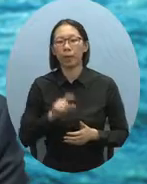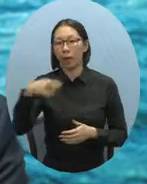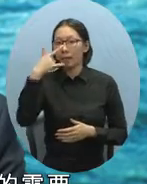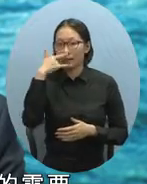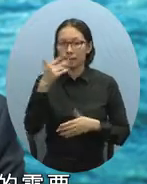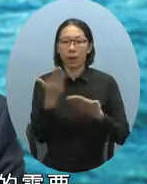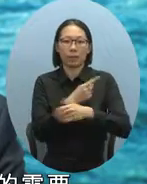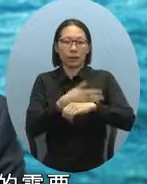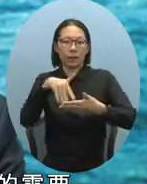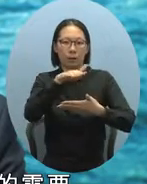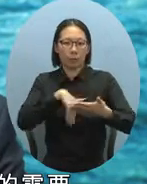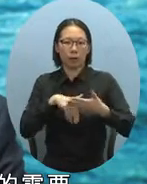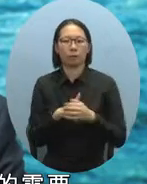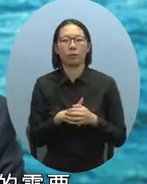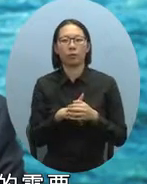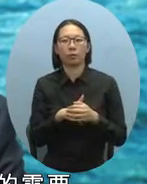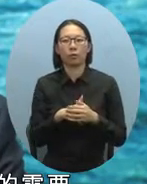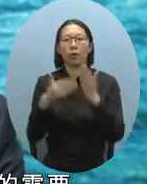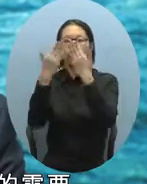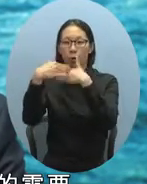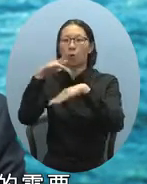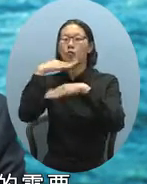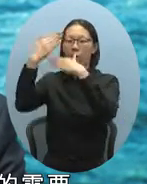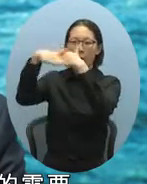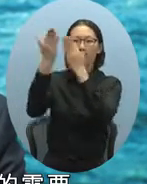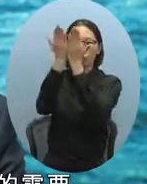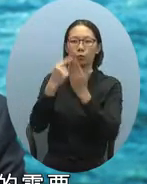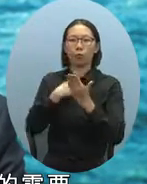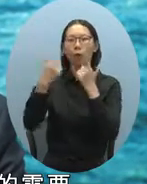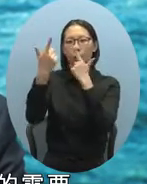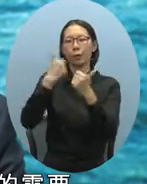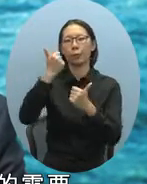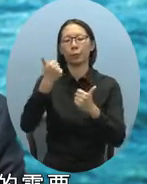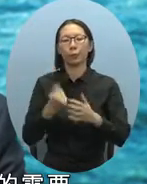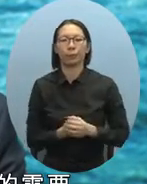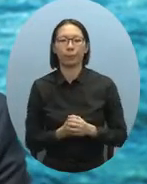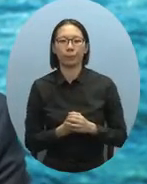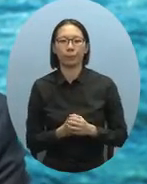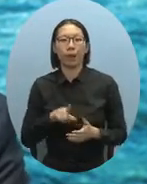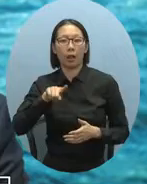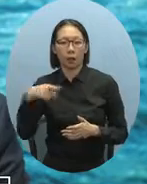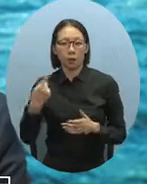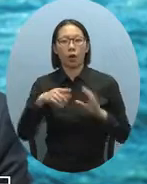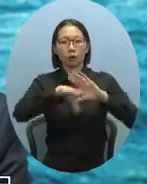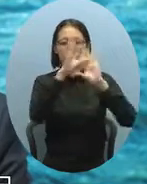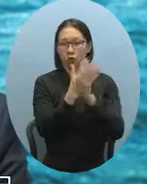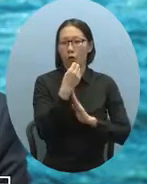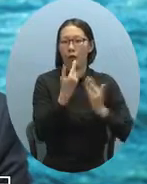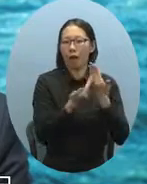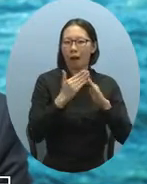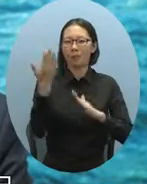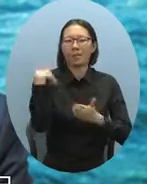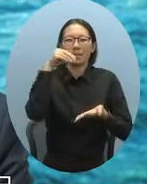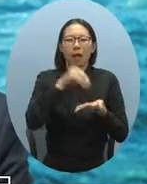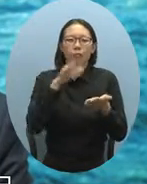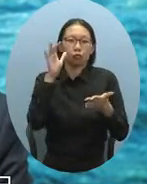表大致上仍然是可以配合同學到境外升學的需要。另外，全港的學校原